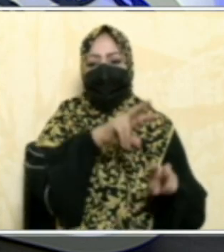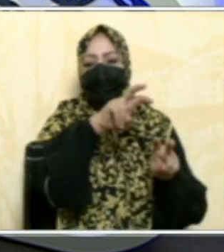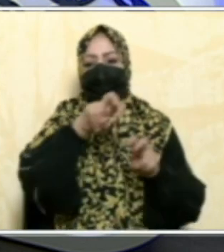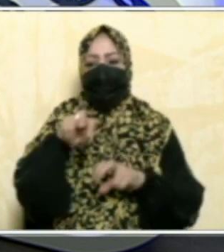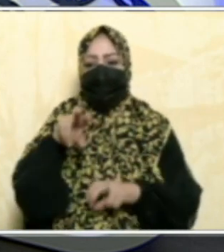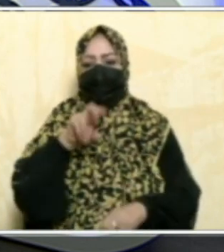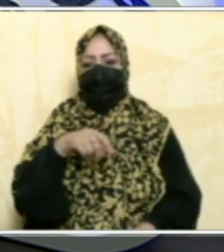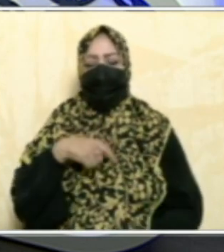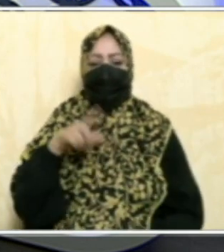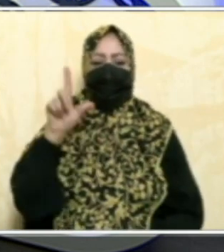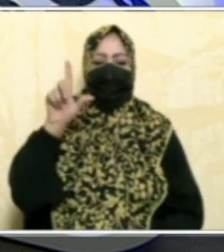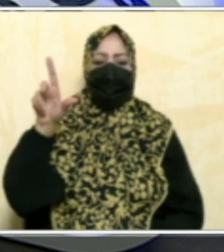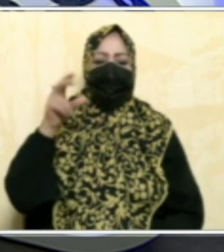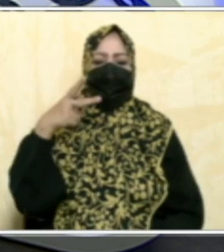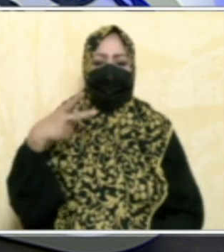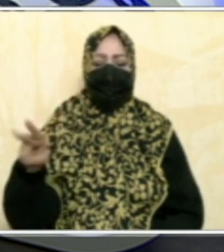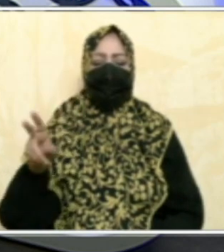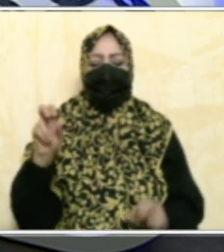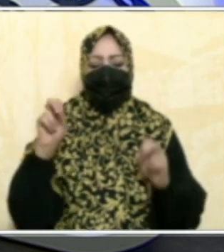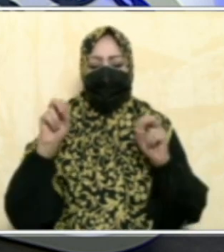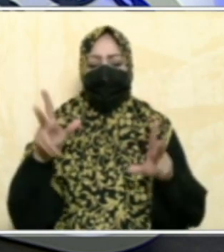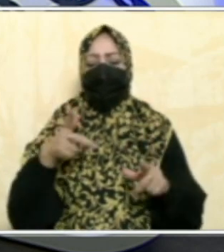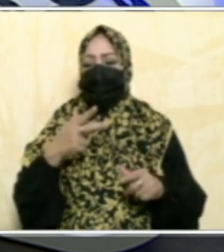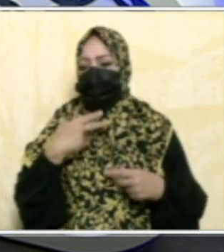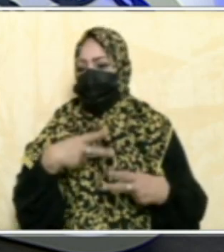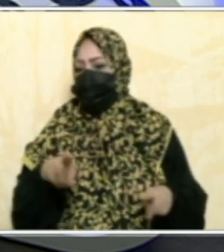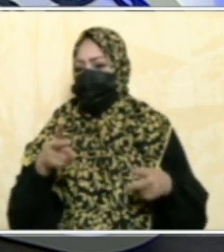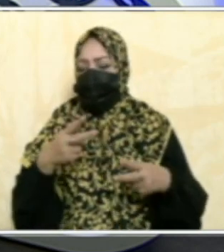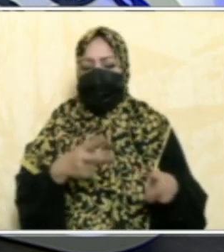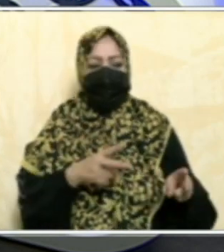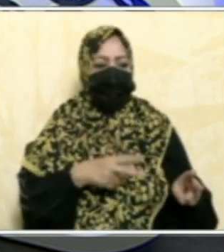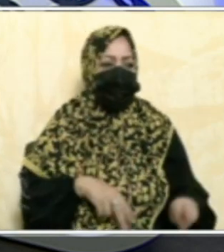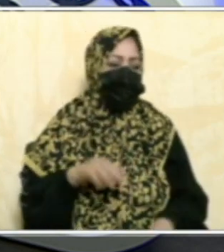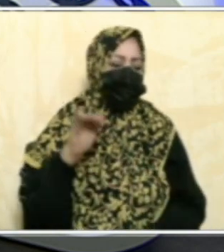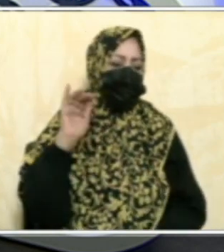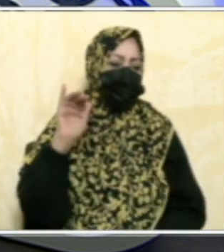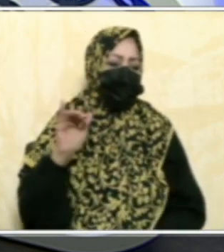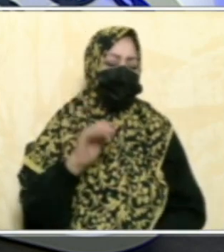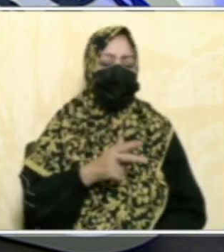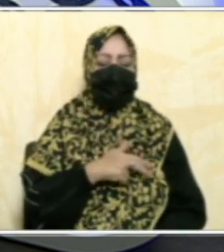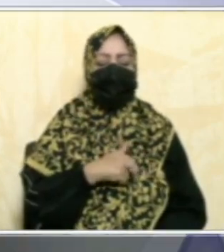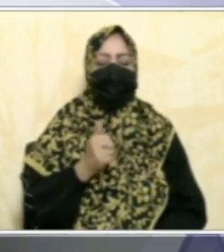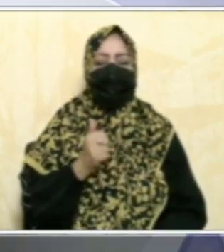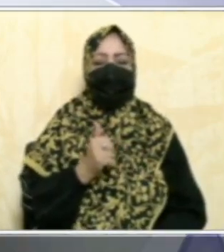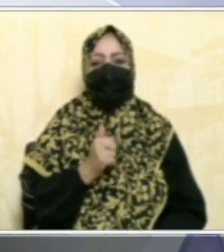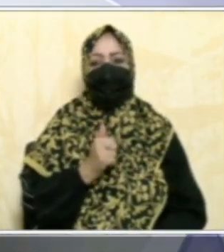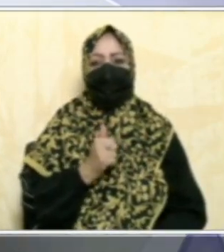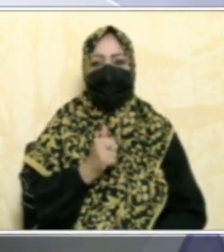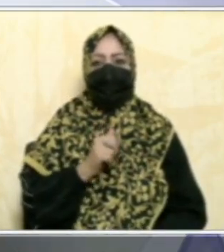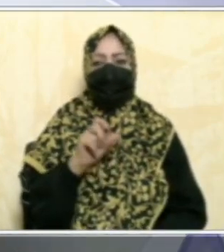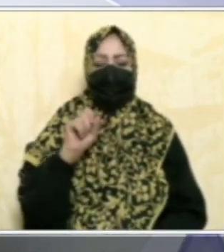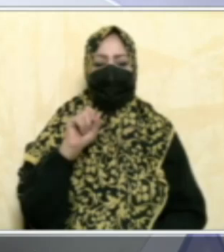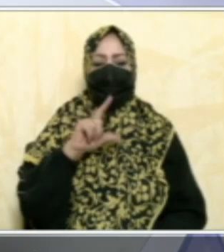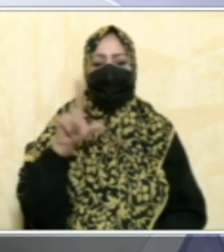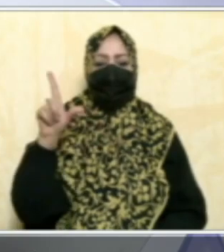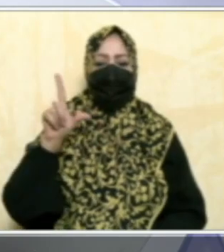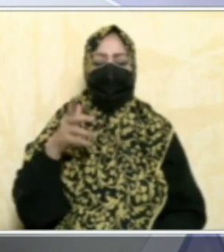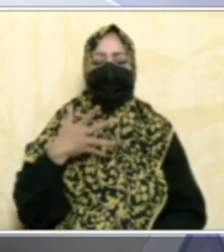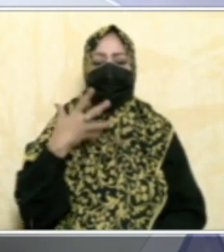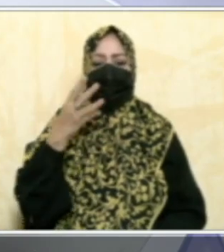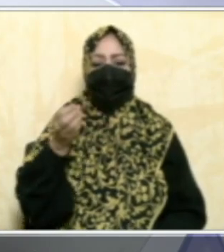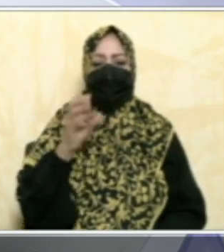ولا لا؟ واضح السؤال يا أخ أحمد. نعم؟ السؤال واضح إن شاء الله تسمع الإجابة. عندك سؤال ثاني؟